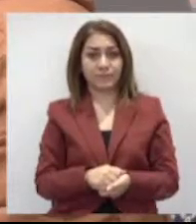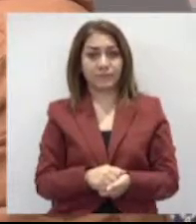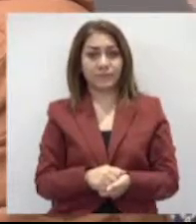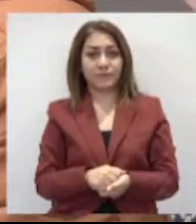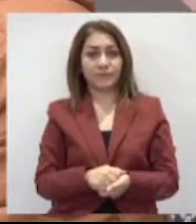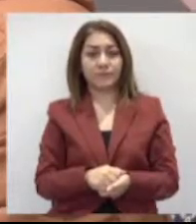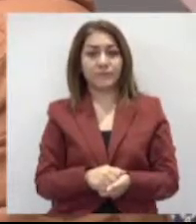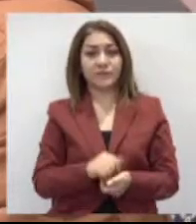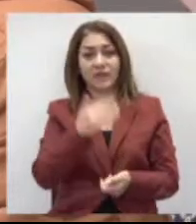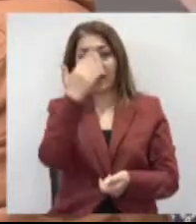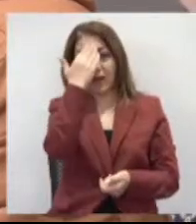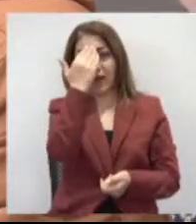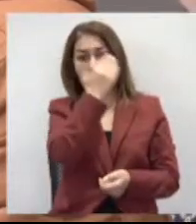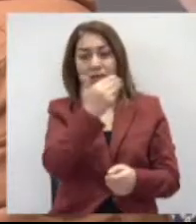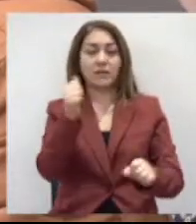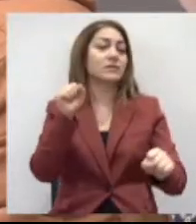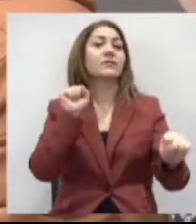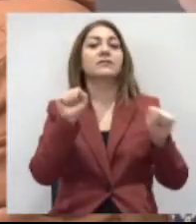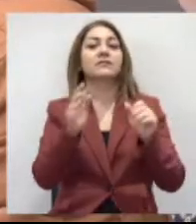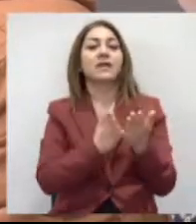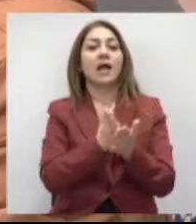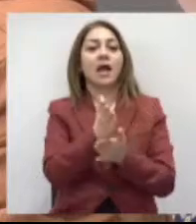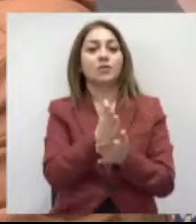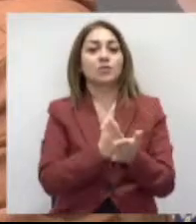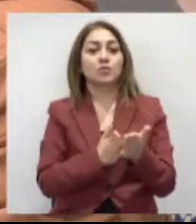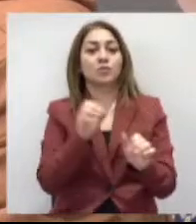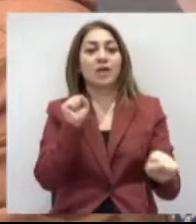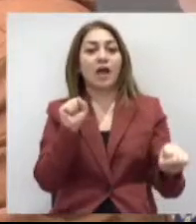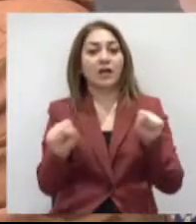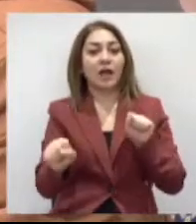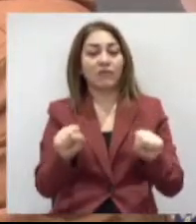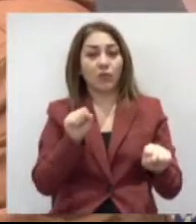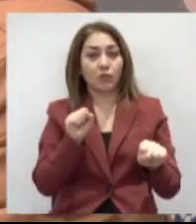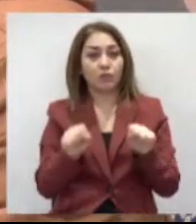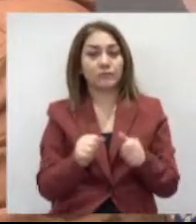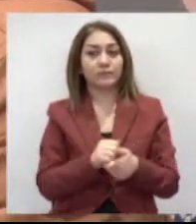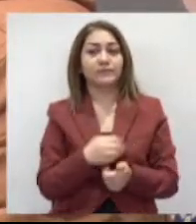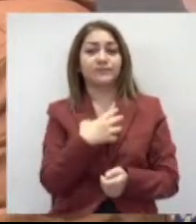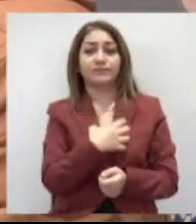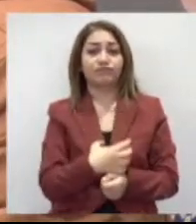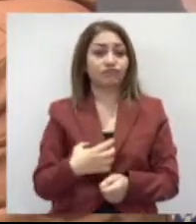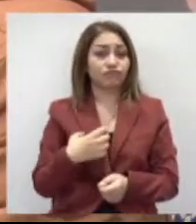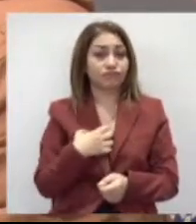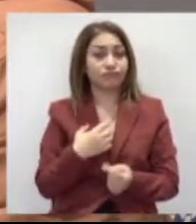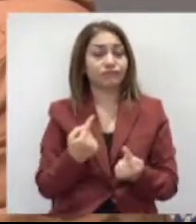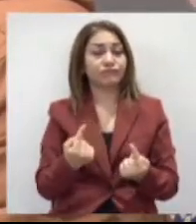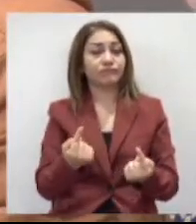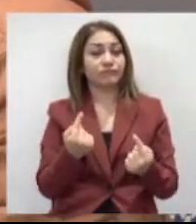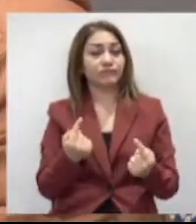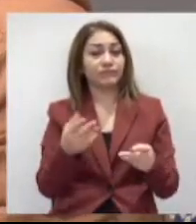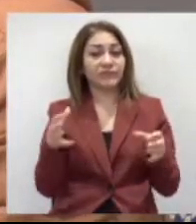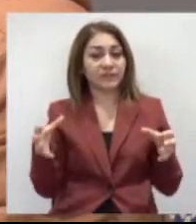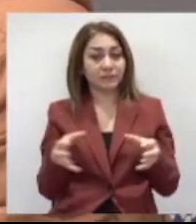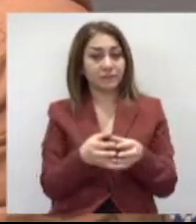կետով հանրային ծառայությունների կարգավորումը, հա, որը շատ կարևոր մարմիններից մեկն է,